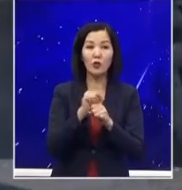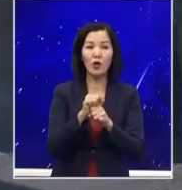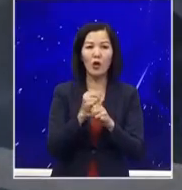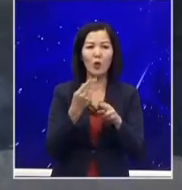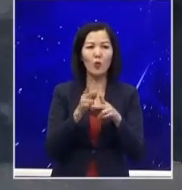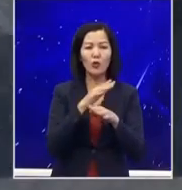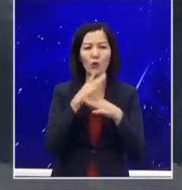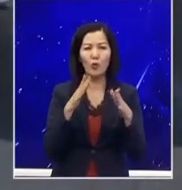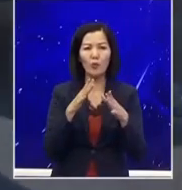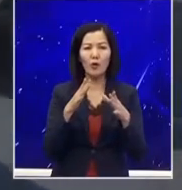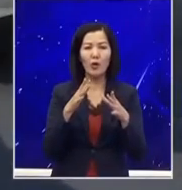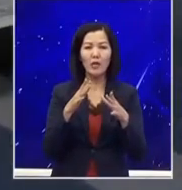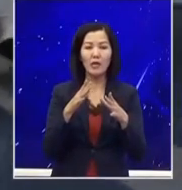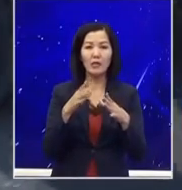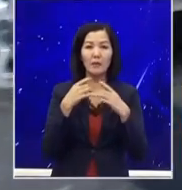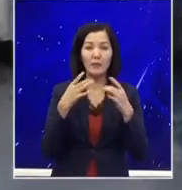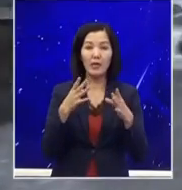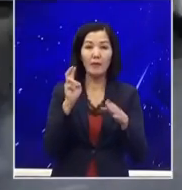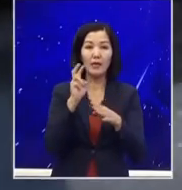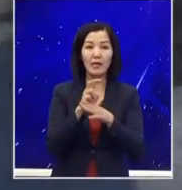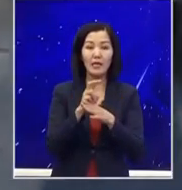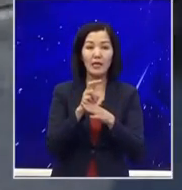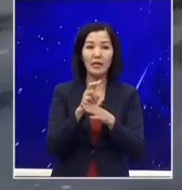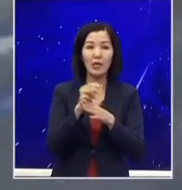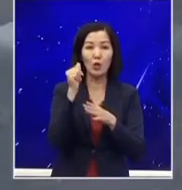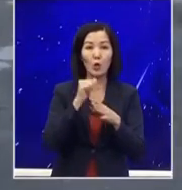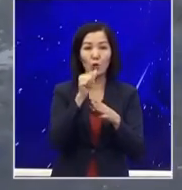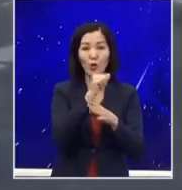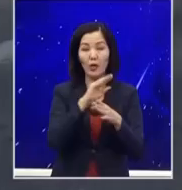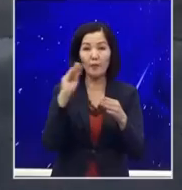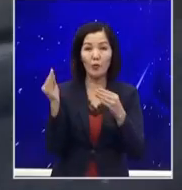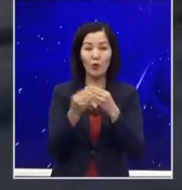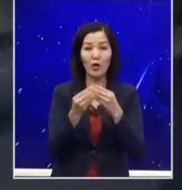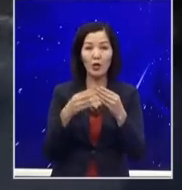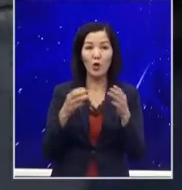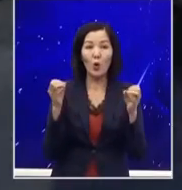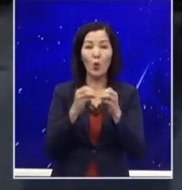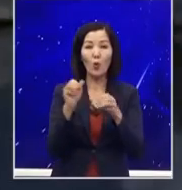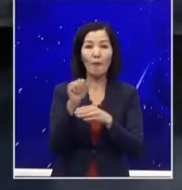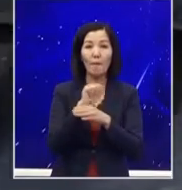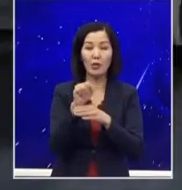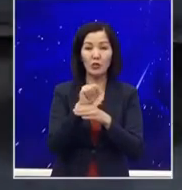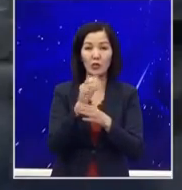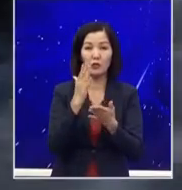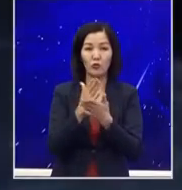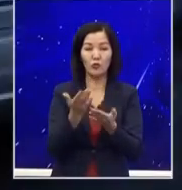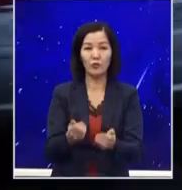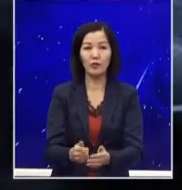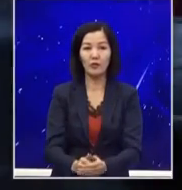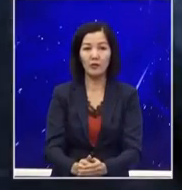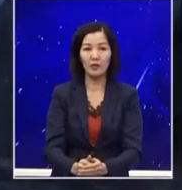тойға келген қонақтар көліктерін осында тығып қойған. Шамамен 10 шақты машина осында тұр.